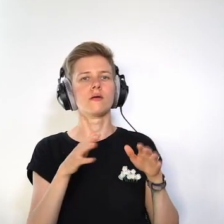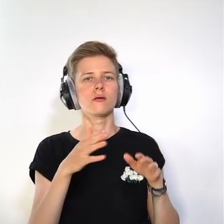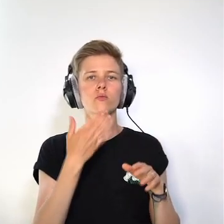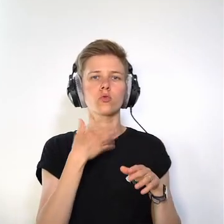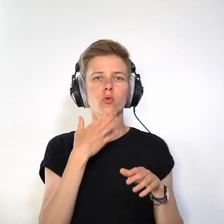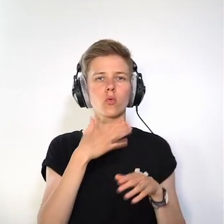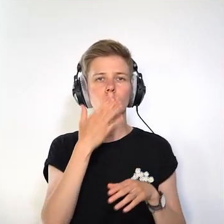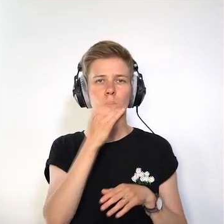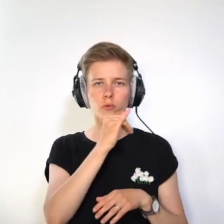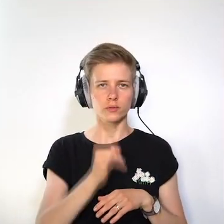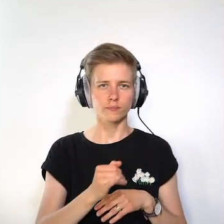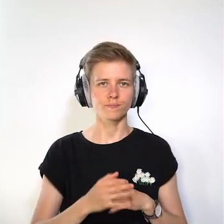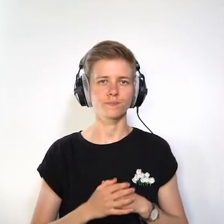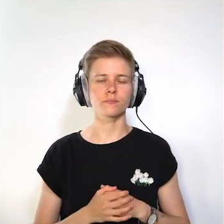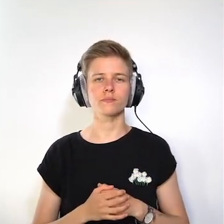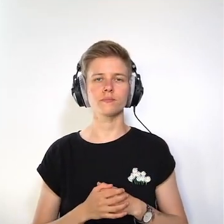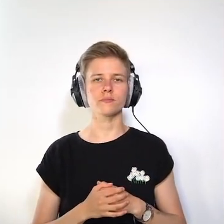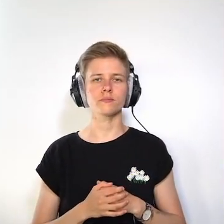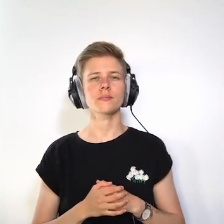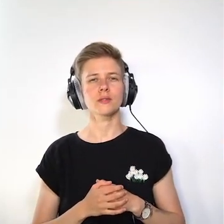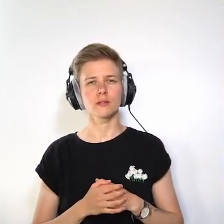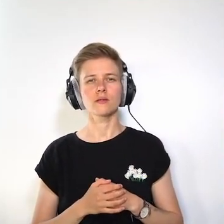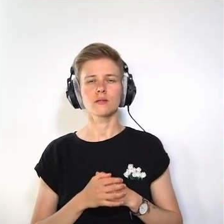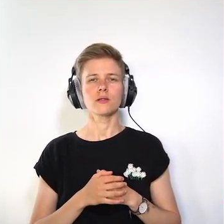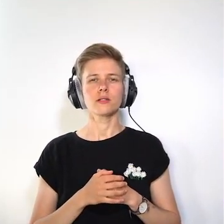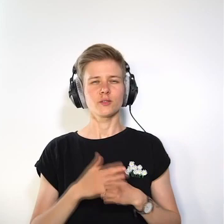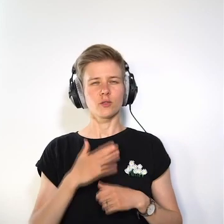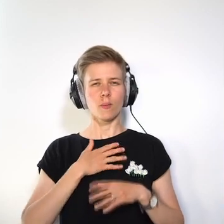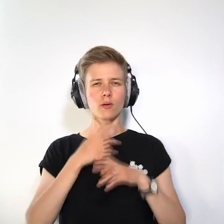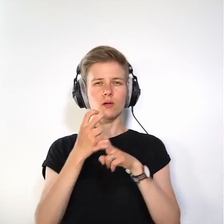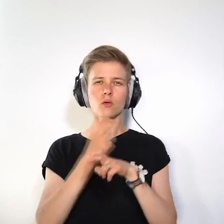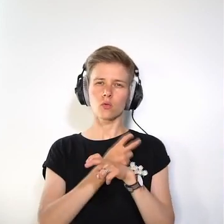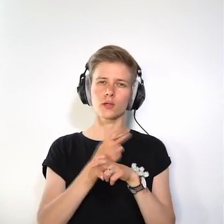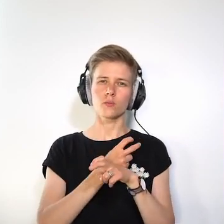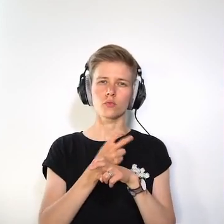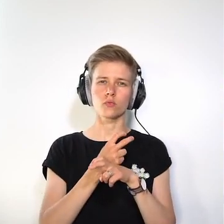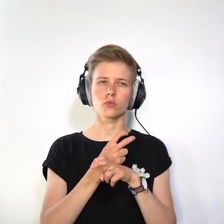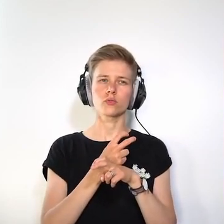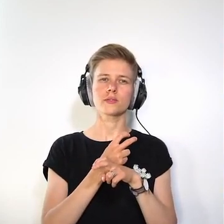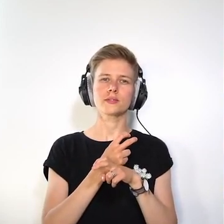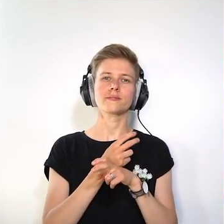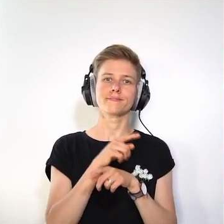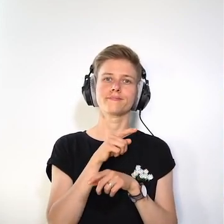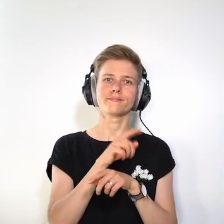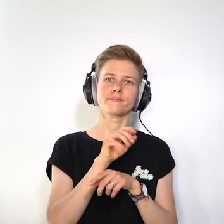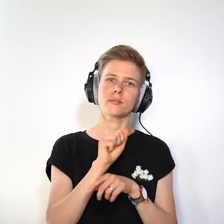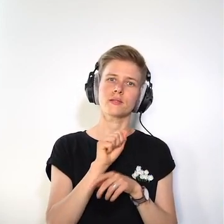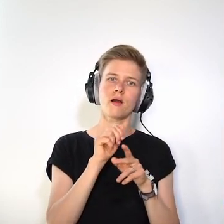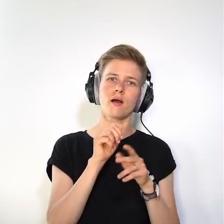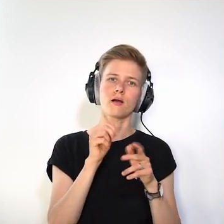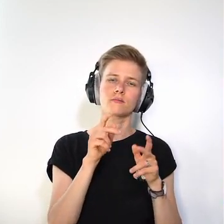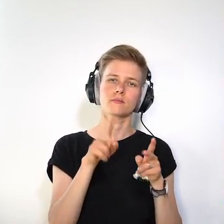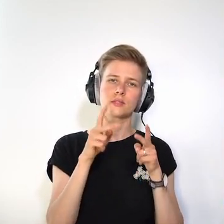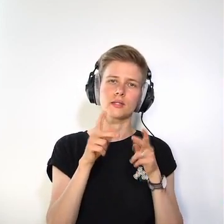homoseksuaalisuudelle. Et kaiken kaikkiaan niin kun se mun kokemus on siitä, ja mä tein 90-luvulla